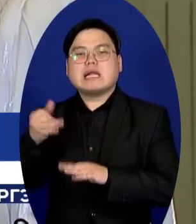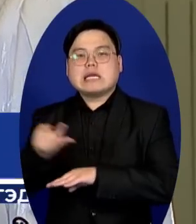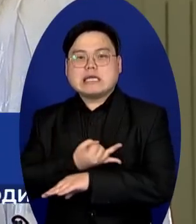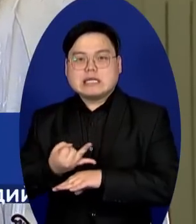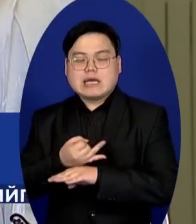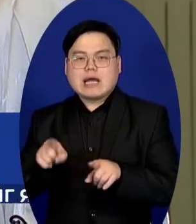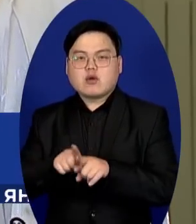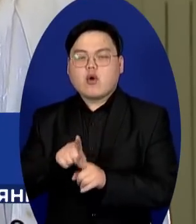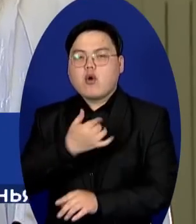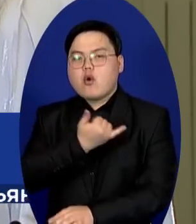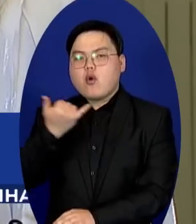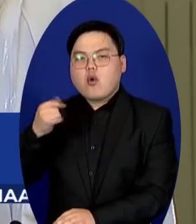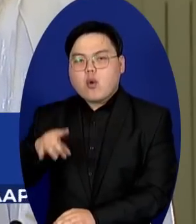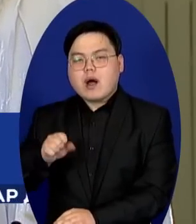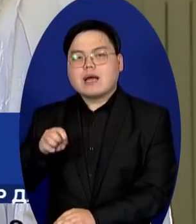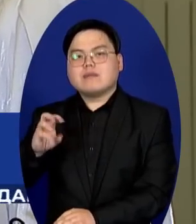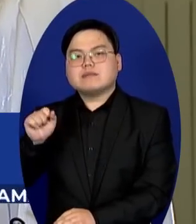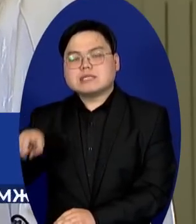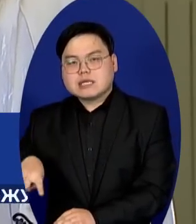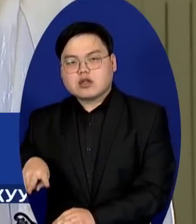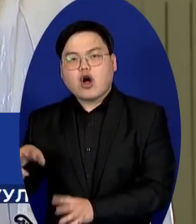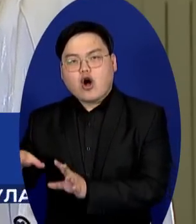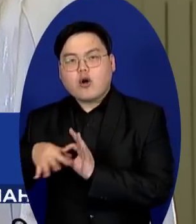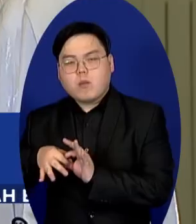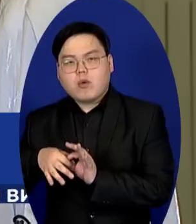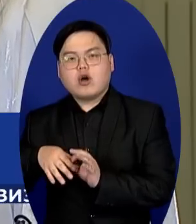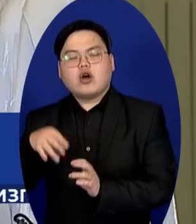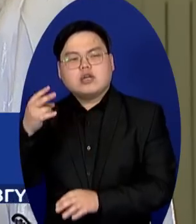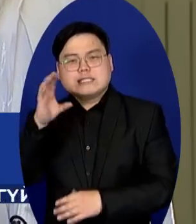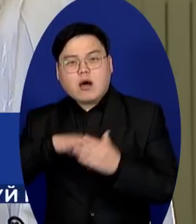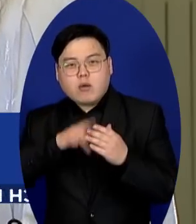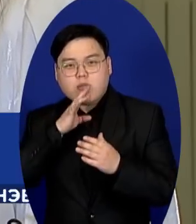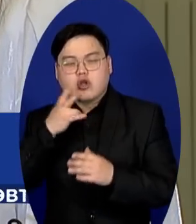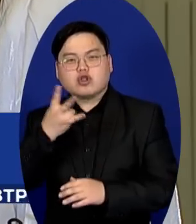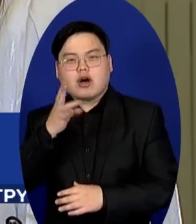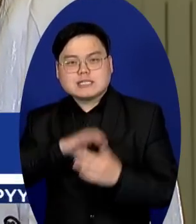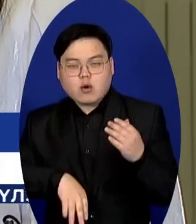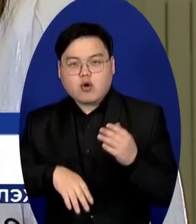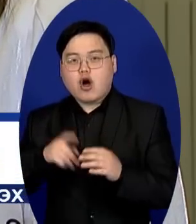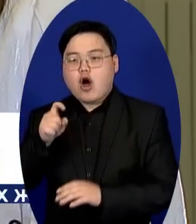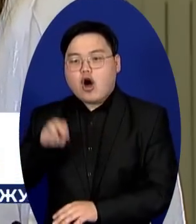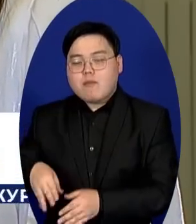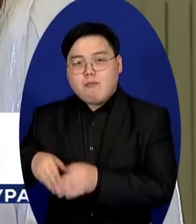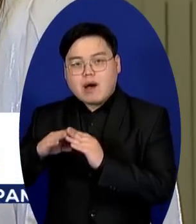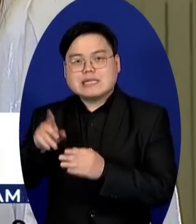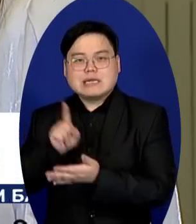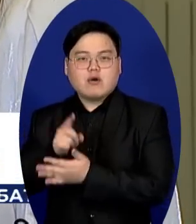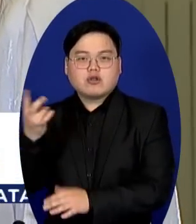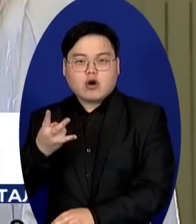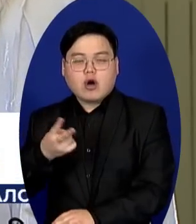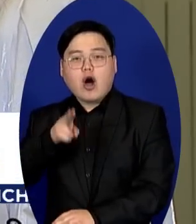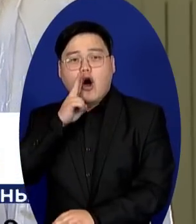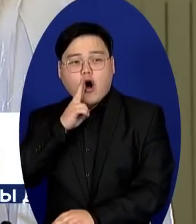амьсгалын өөрчлөлттэй холбоотой санхүү гэхэд ногоон санхүүжилт, тэгээ хот төлөвлөлт гэхэд ногоон хот төлөвлөлт, хүн сүдэй аж ахуйд байгаль орчинд